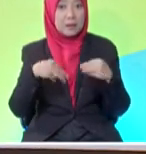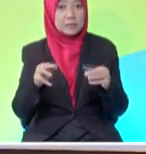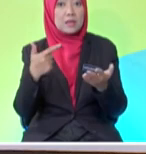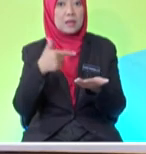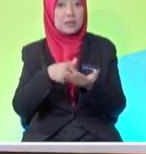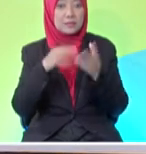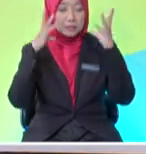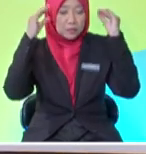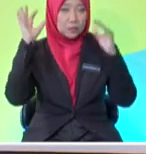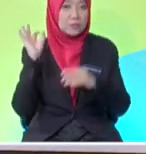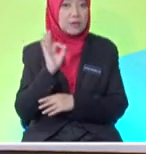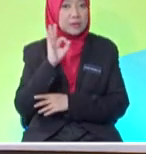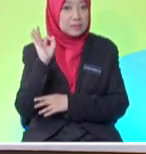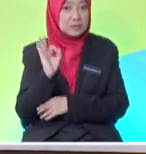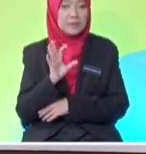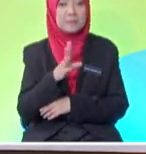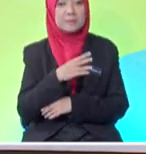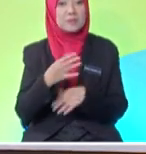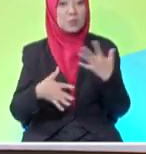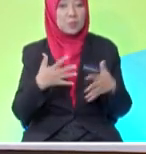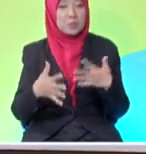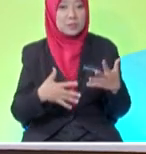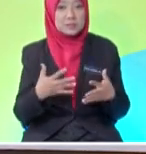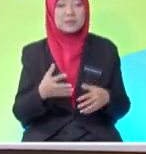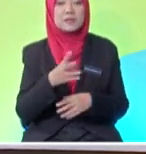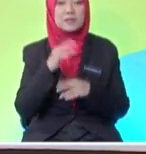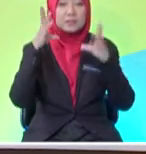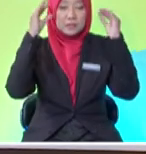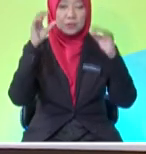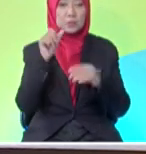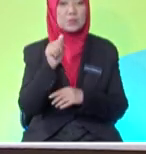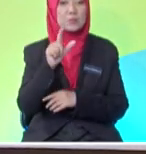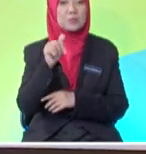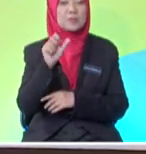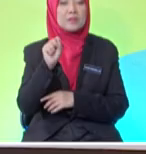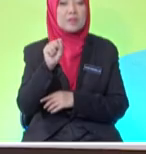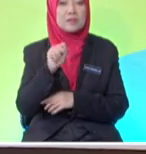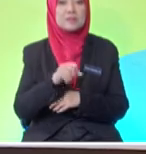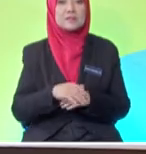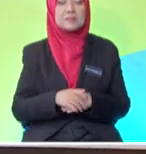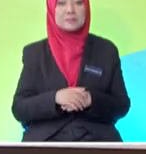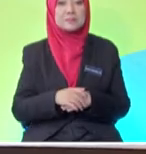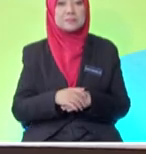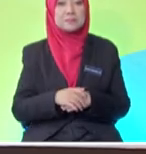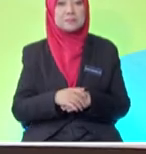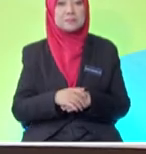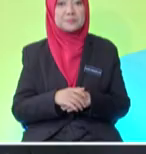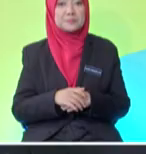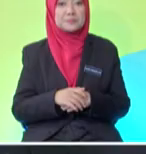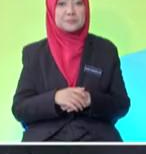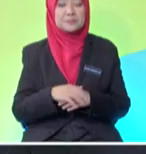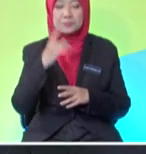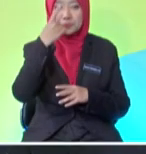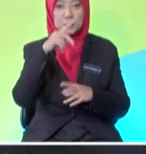cgu Nur farazilah Abdul Rahim sebagai juru bahasa kita dan juga cekgu Muhammad Ilyas Imam Oke